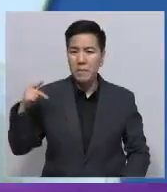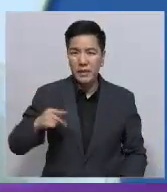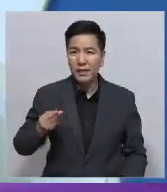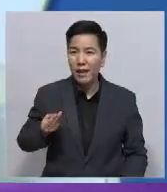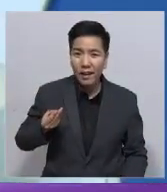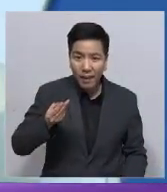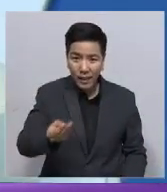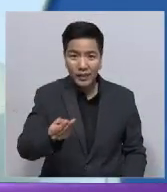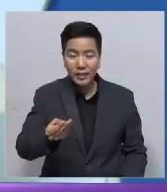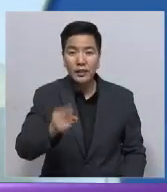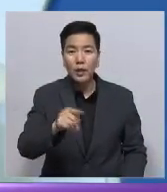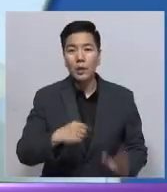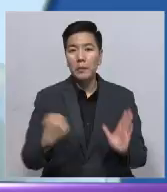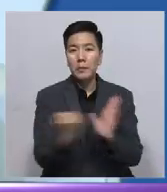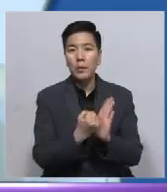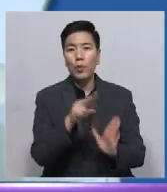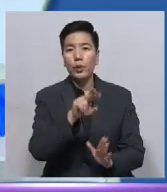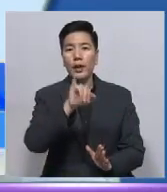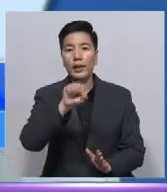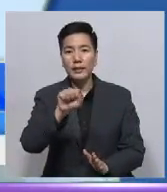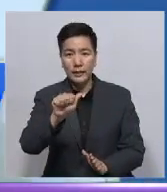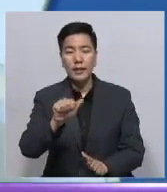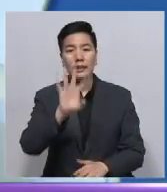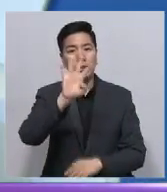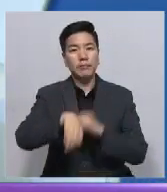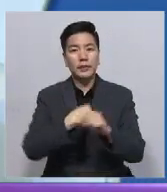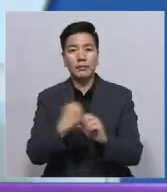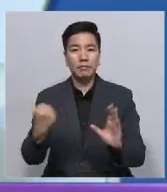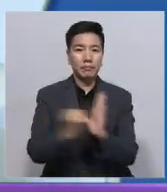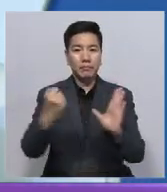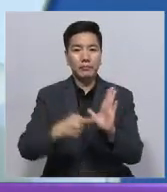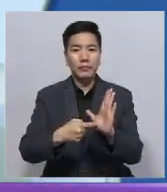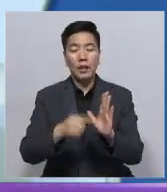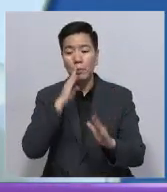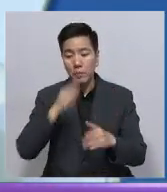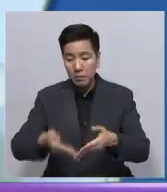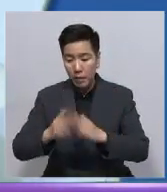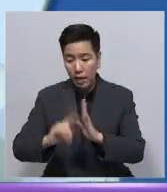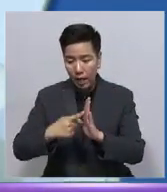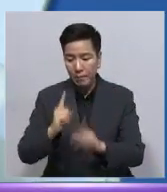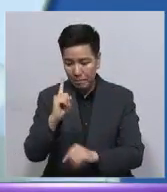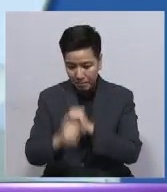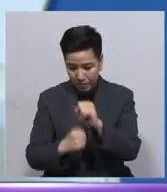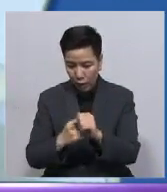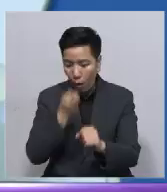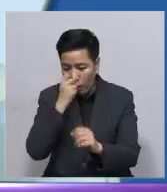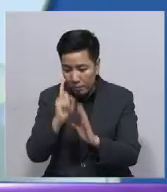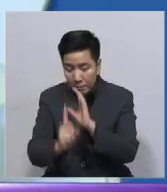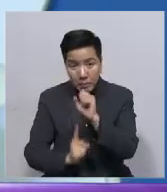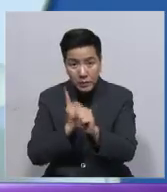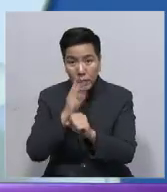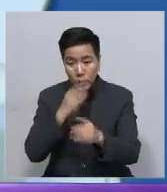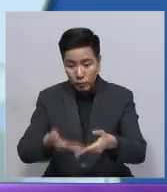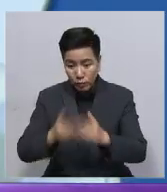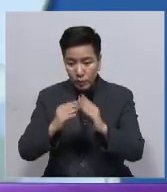คะวีซ่านี่อายุ4ปีนะคะยกเว้นสตาร์ทอัพในปีแรกเราจะให้1ปีก่อนนะคะถ้าท่าน